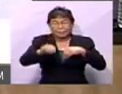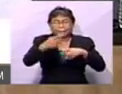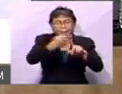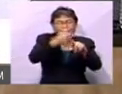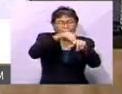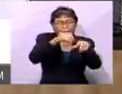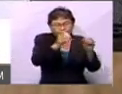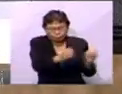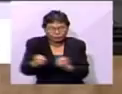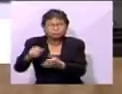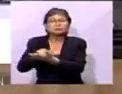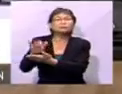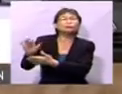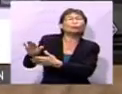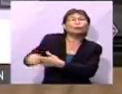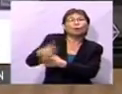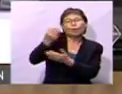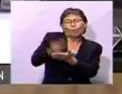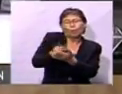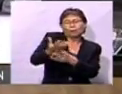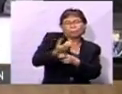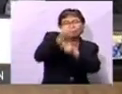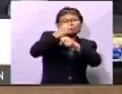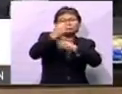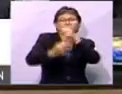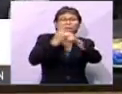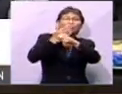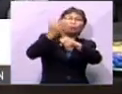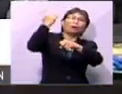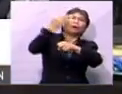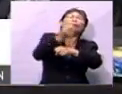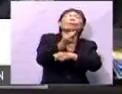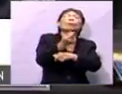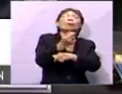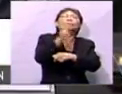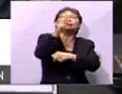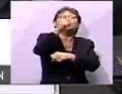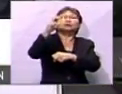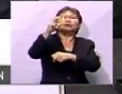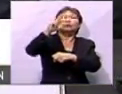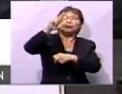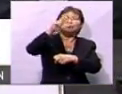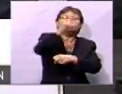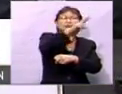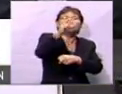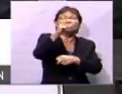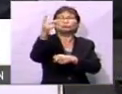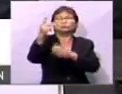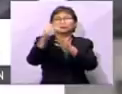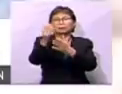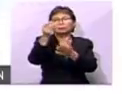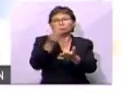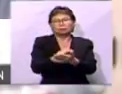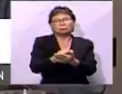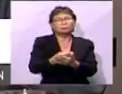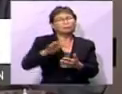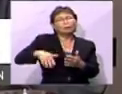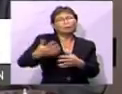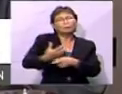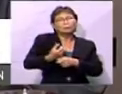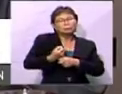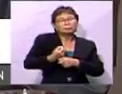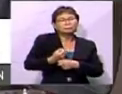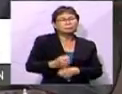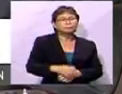penganjur terlibat adalah wang kemenangan tahun lalu bernilai RM300,000. Dia